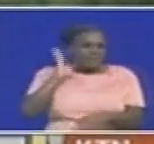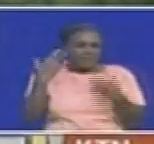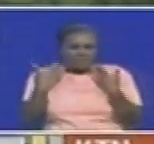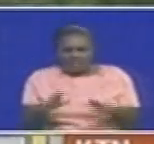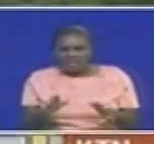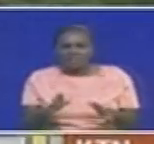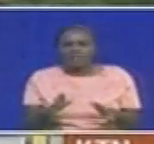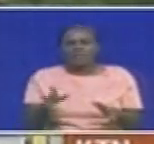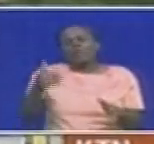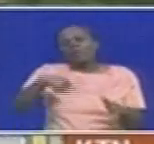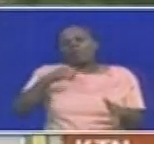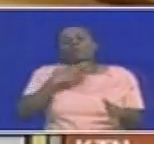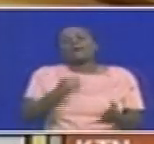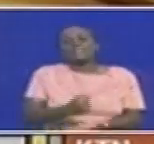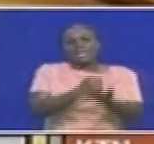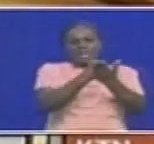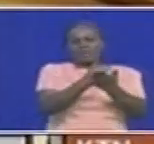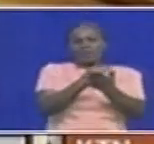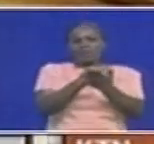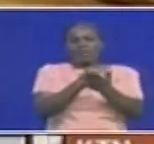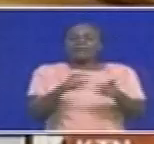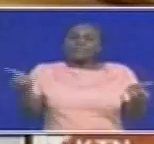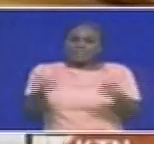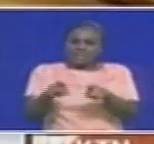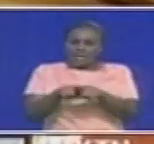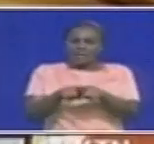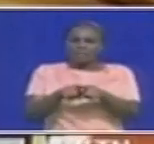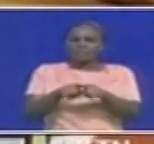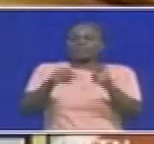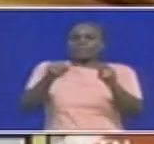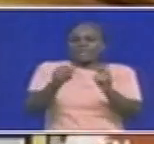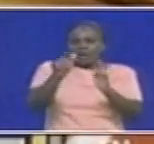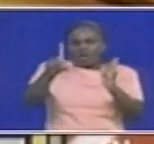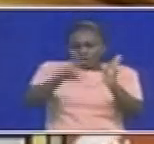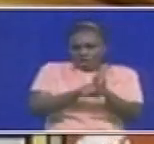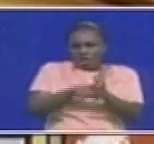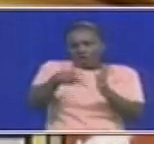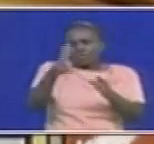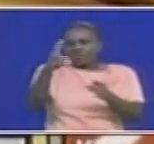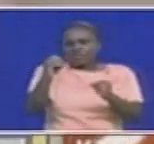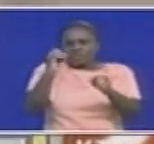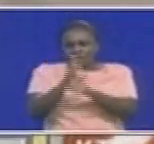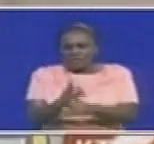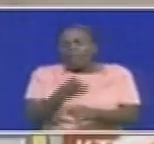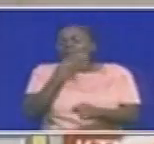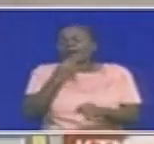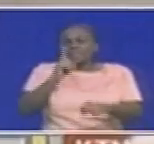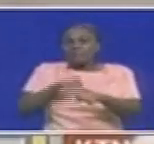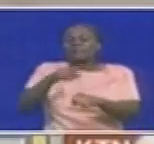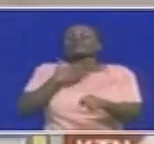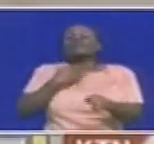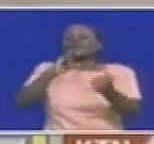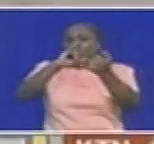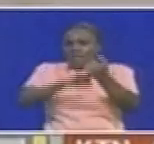mingi, nataka usaidizi. Ikiwa pia ni kulingana na mswada wa ndoa mwaka 2013, kwa mwanamume anapotaka kumuoa mke